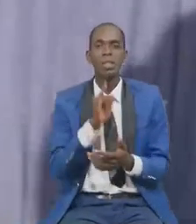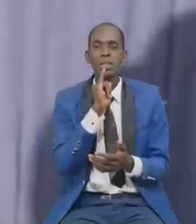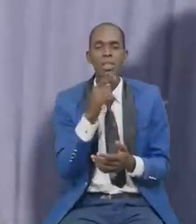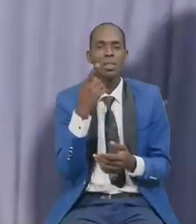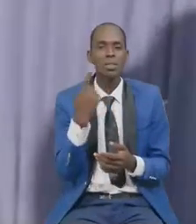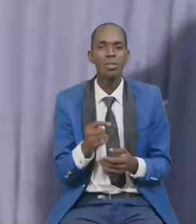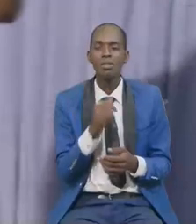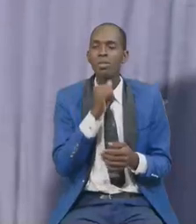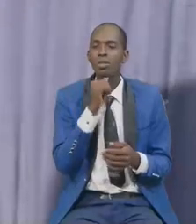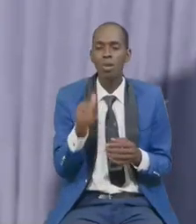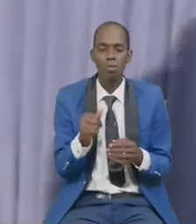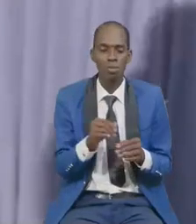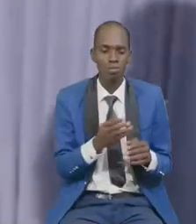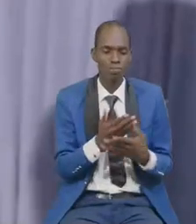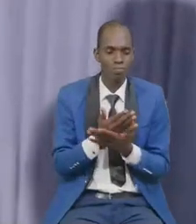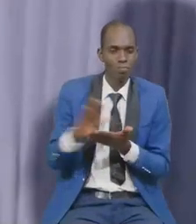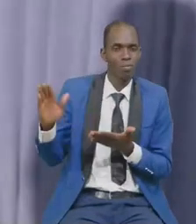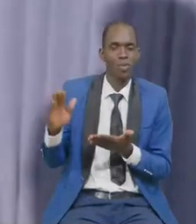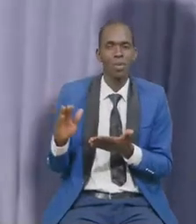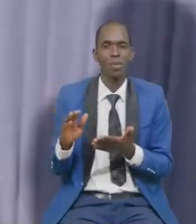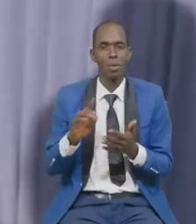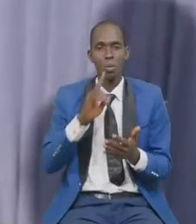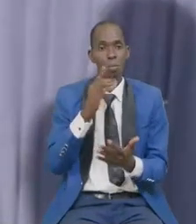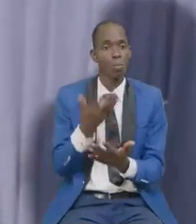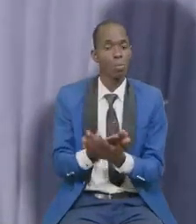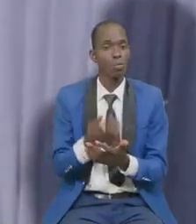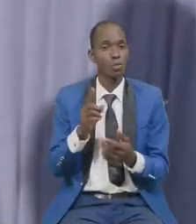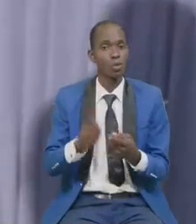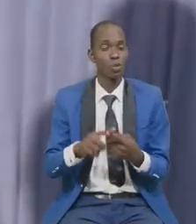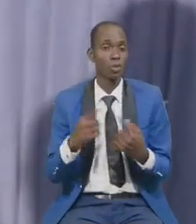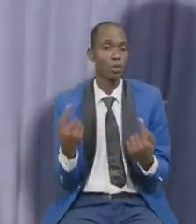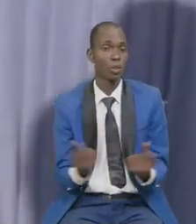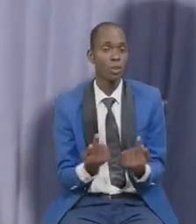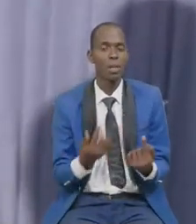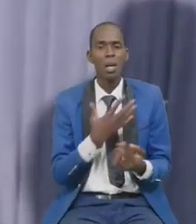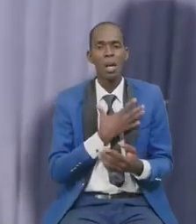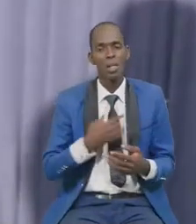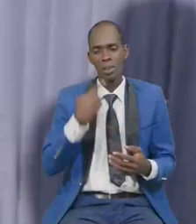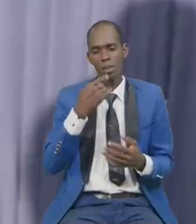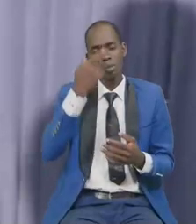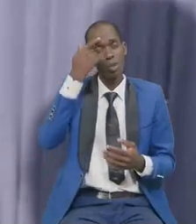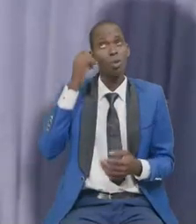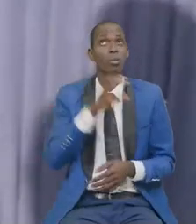Ça, c'est la propension irrécible au péché. Parce que Christ est mort.